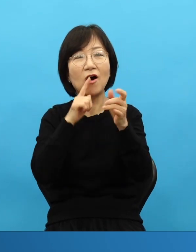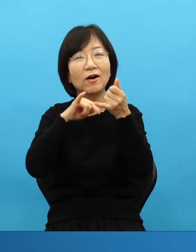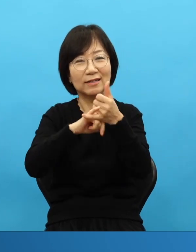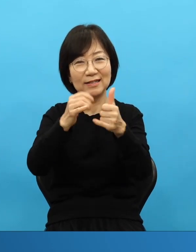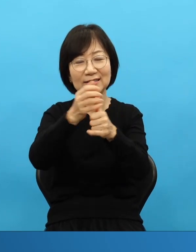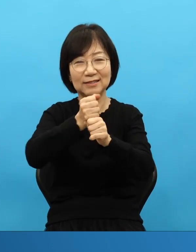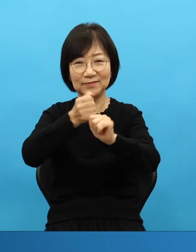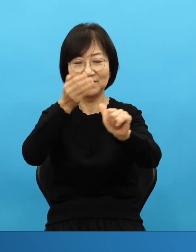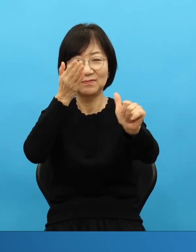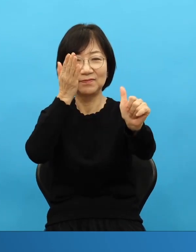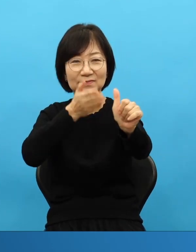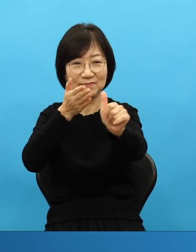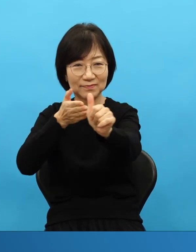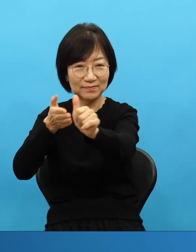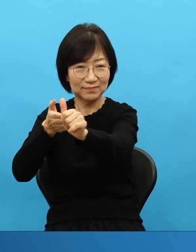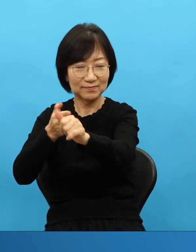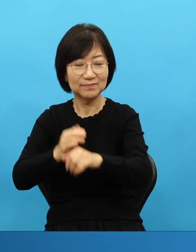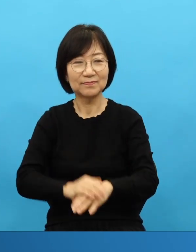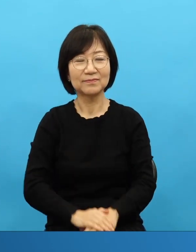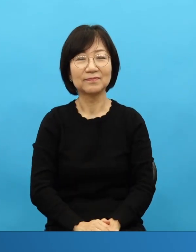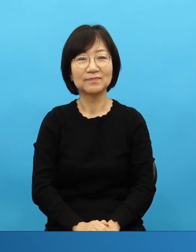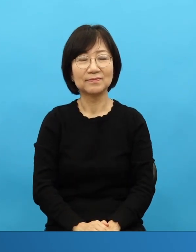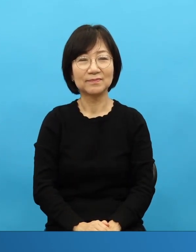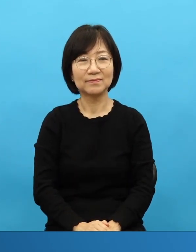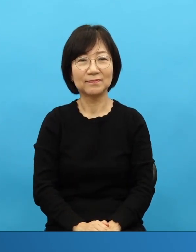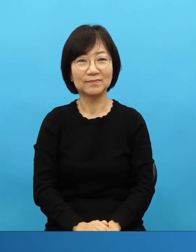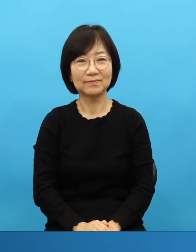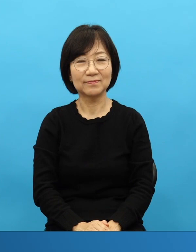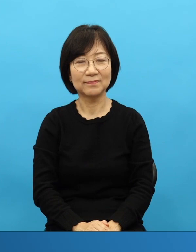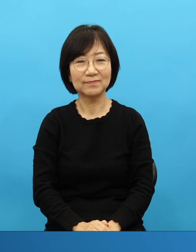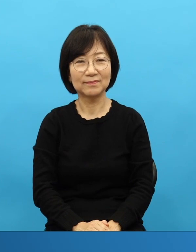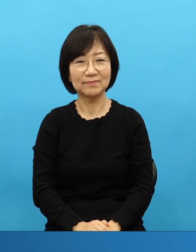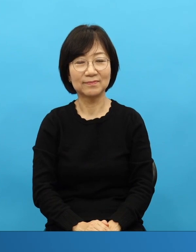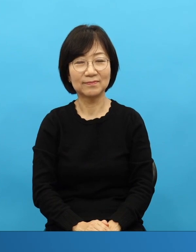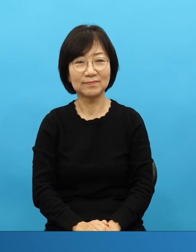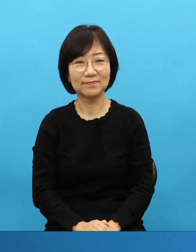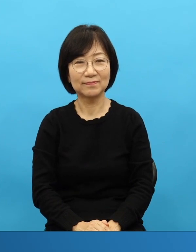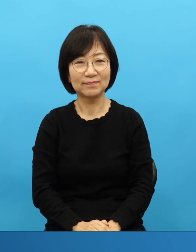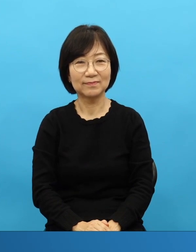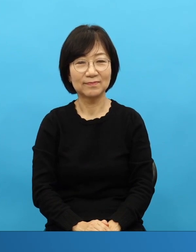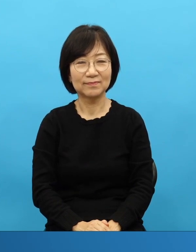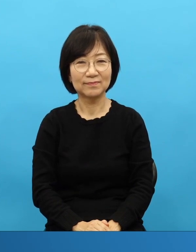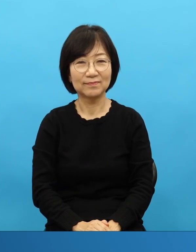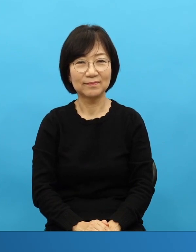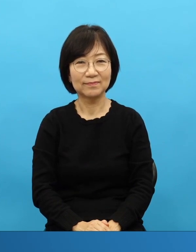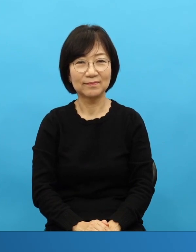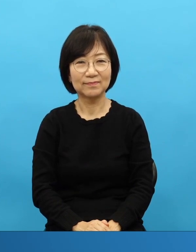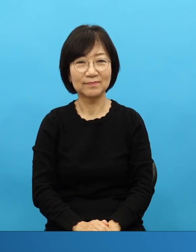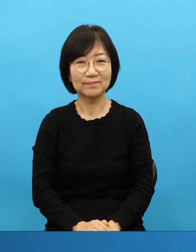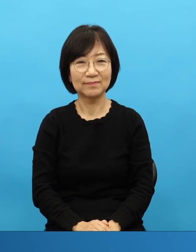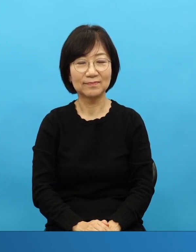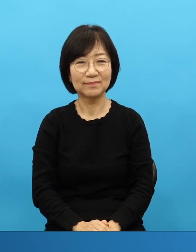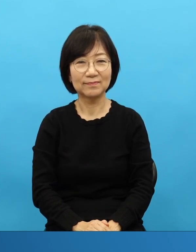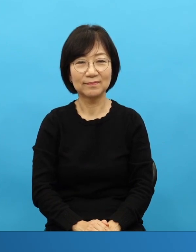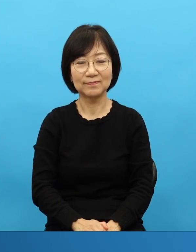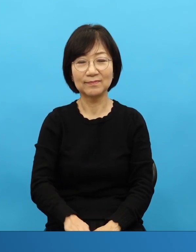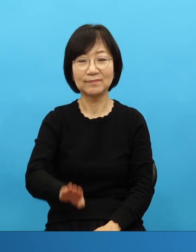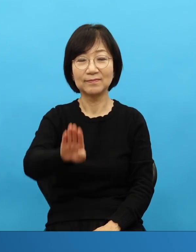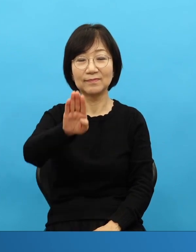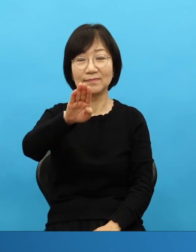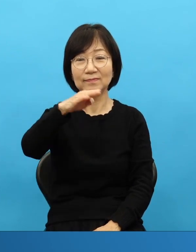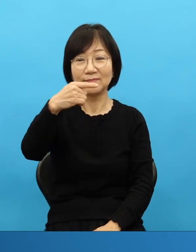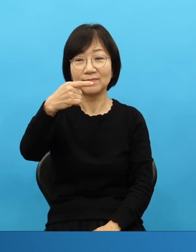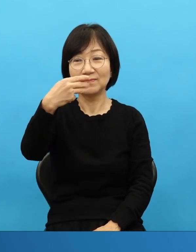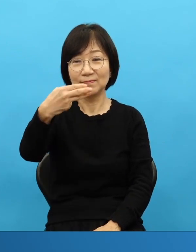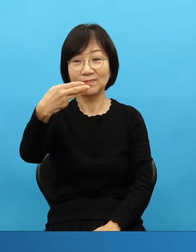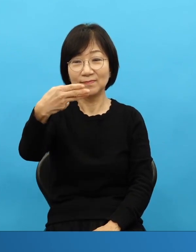evangelization. 이제 이걸 제대로 본 사람이 몇 명 나온 And now 겁니다. there were a few individuals who properly saw 그래서 this. 블레셋을 제대로 본